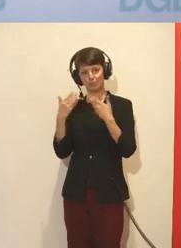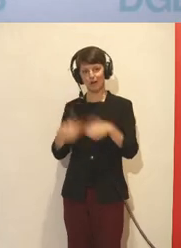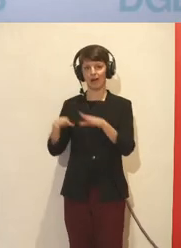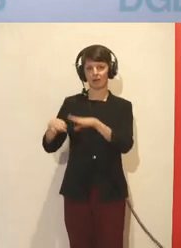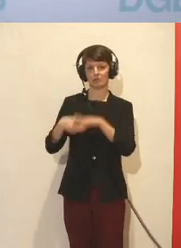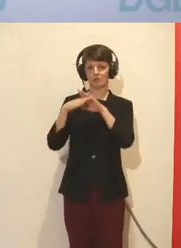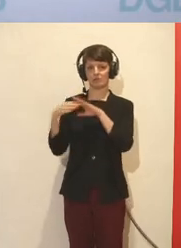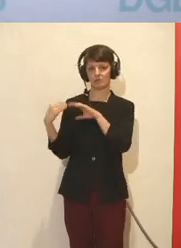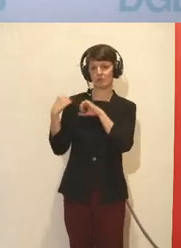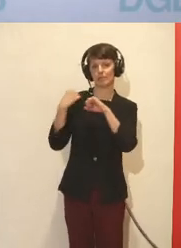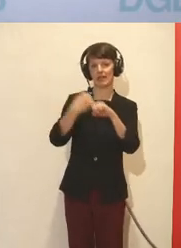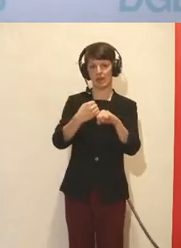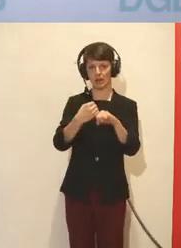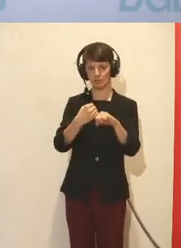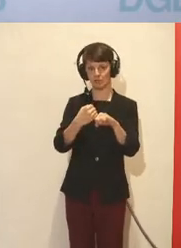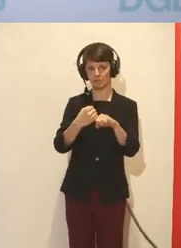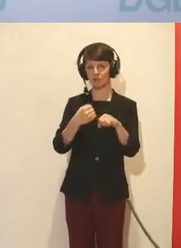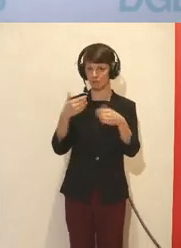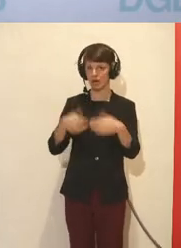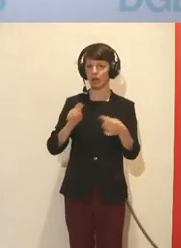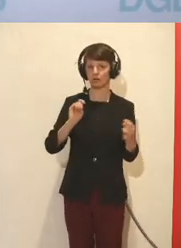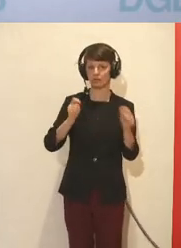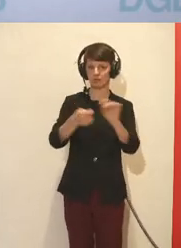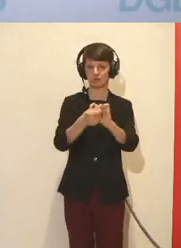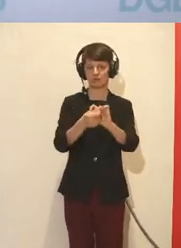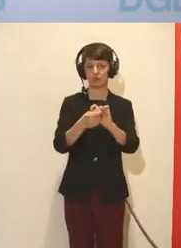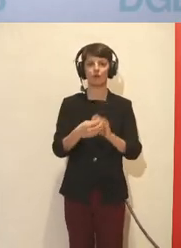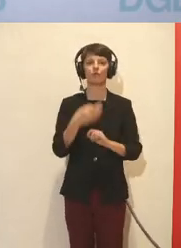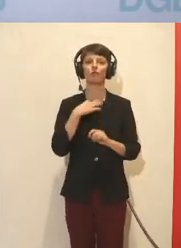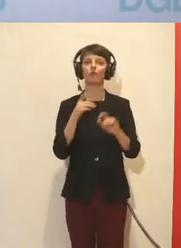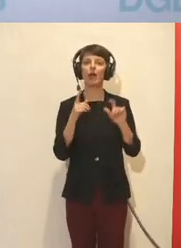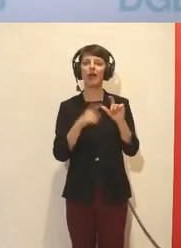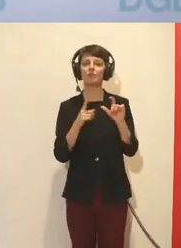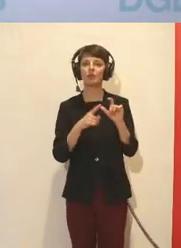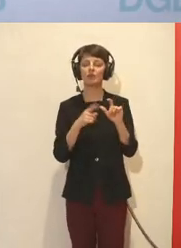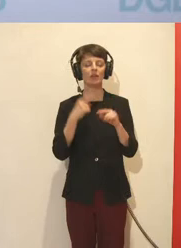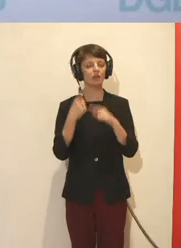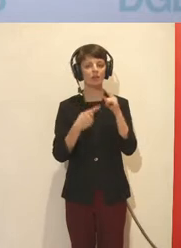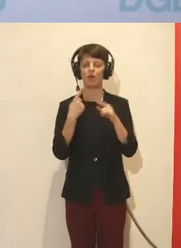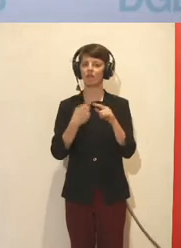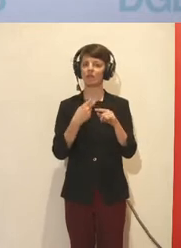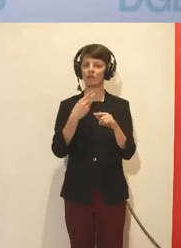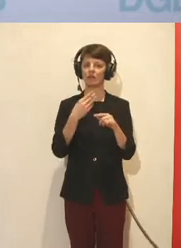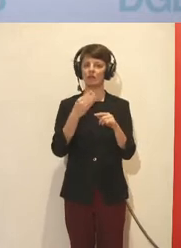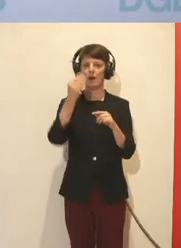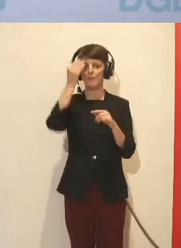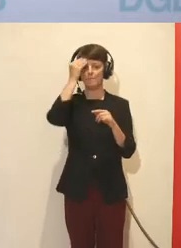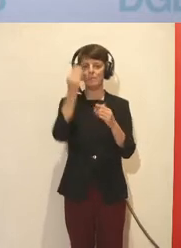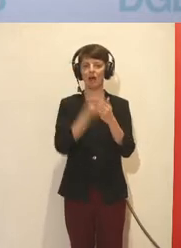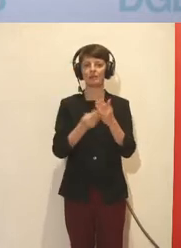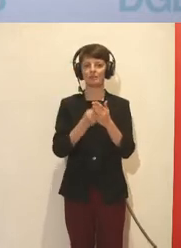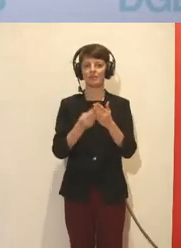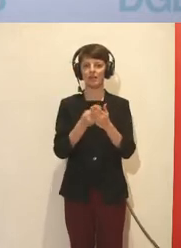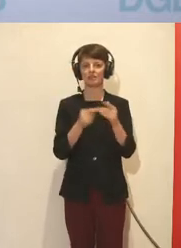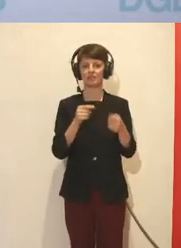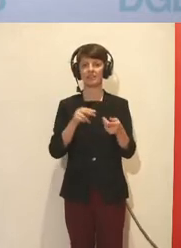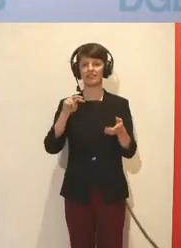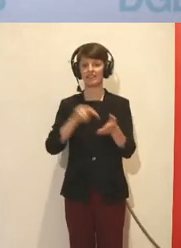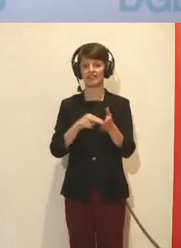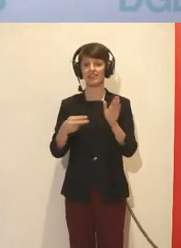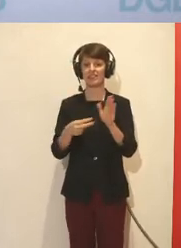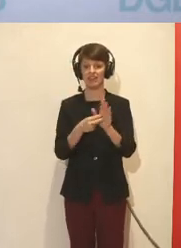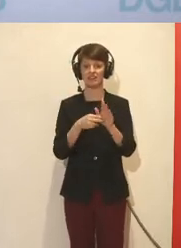von veränderungen und es war immer ein markenzeichen der sozialdemokratie dass die technischen fortschritt